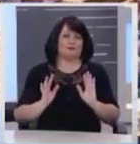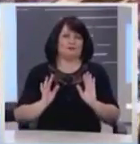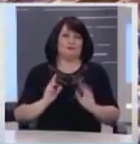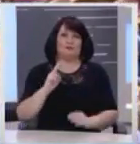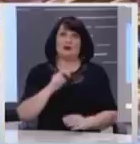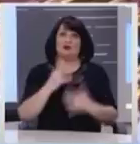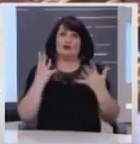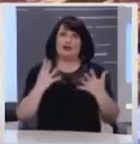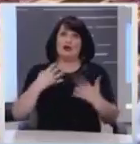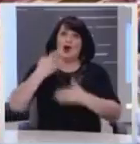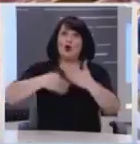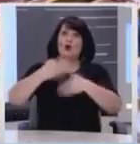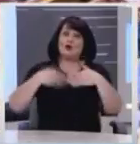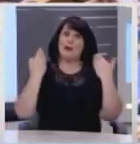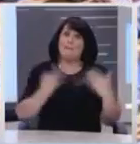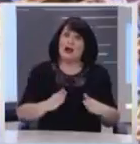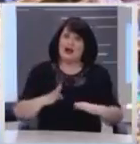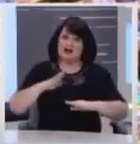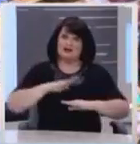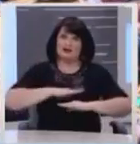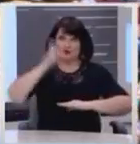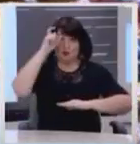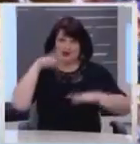29 χρόνια μετά την εισβολή,